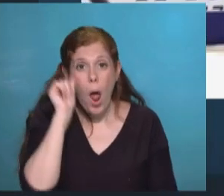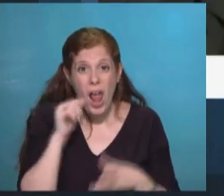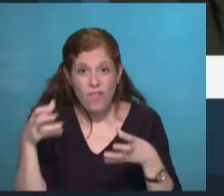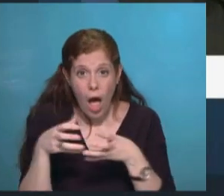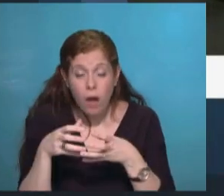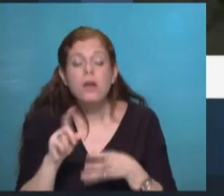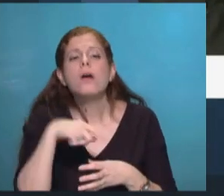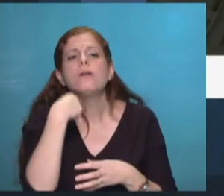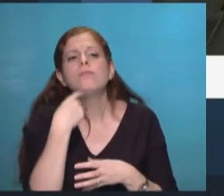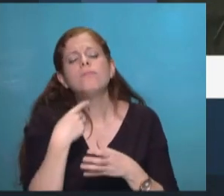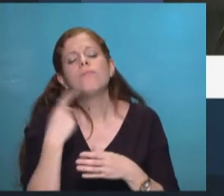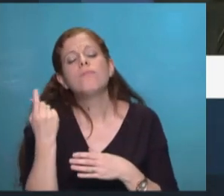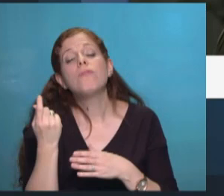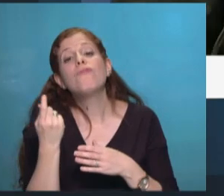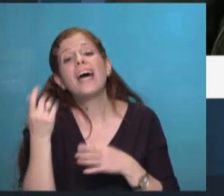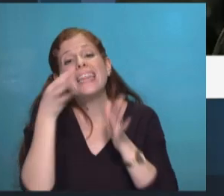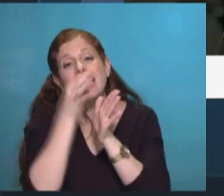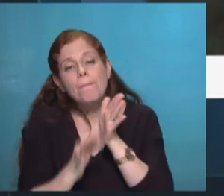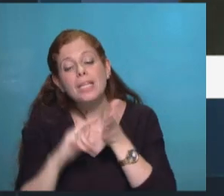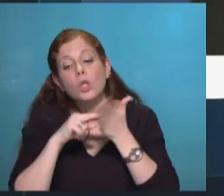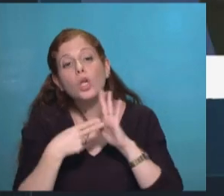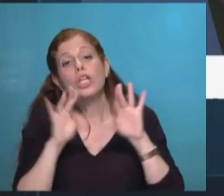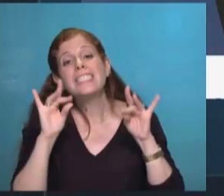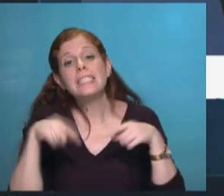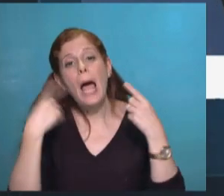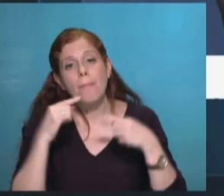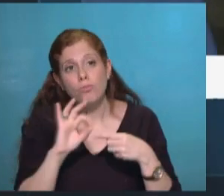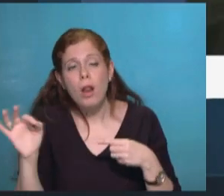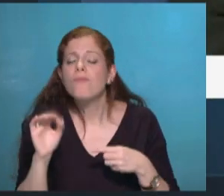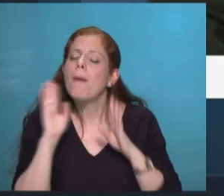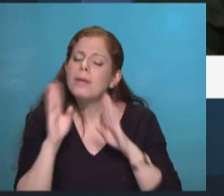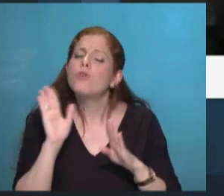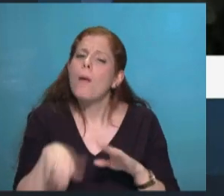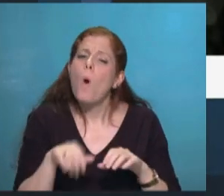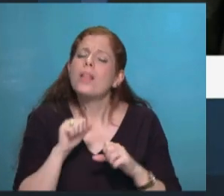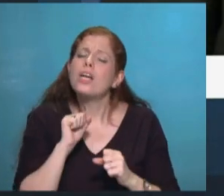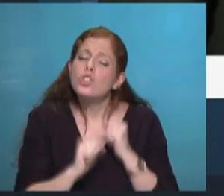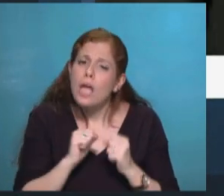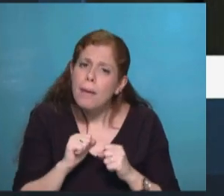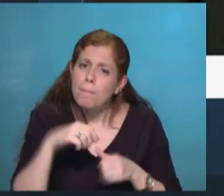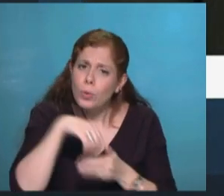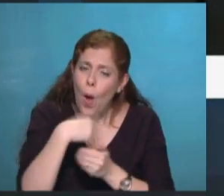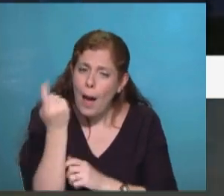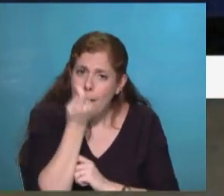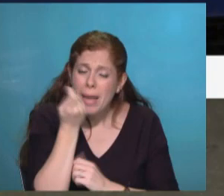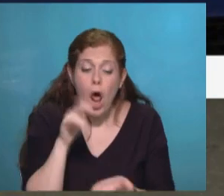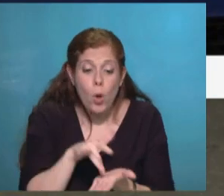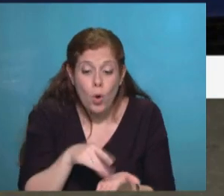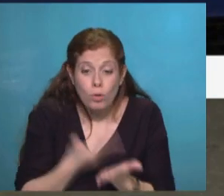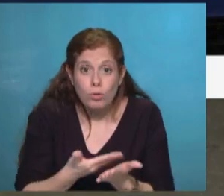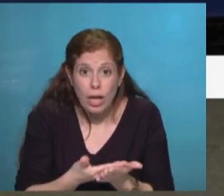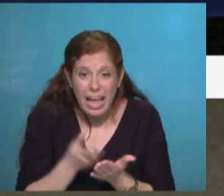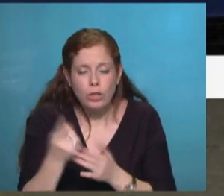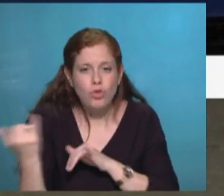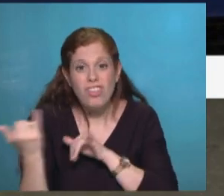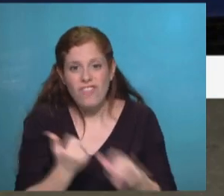תוכנית עשרת הימים שלהם, והם מאמינים שלמרות הקשיים והמשברים בתוך הקמפיין, הנוכחות בשטח היא זאת שתביא להם בסופו של דבר